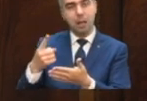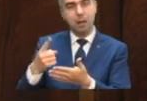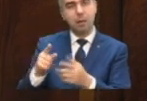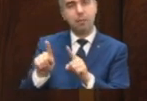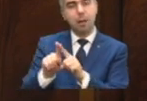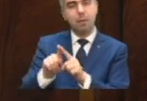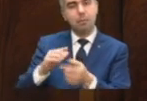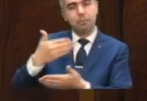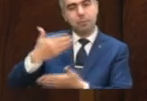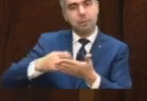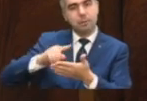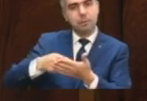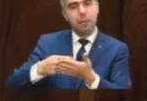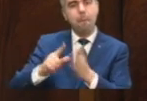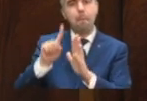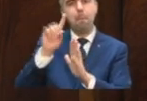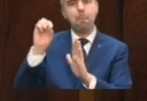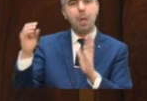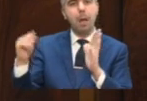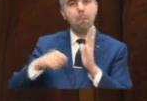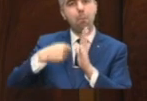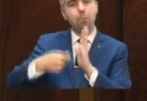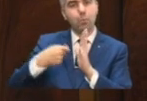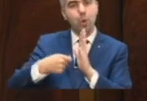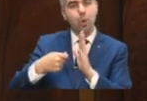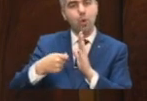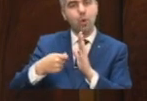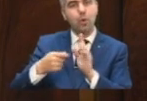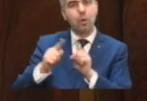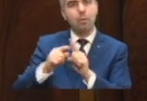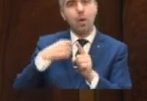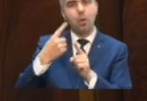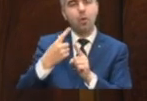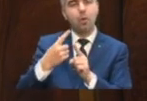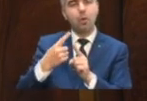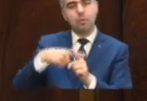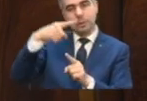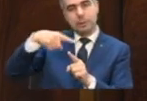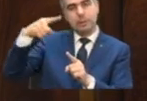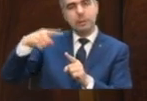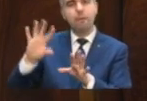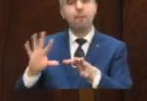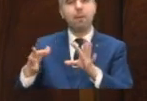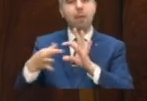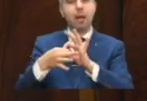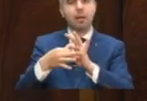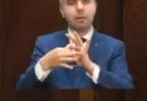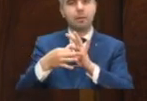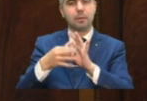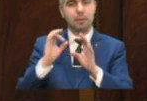بلان 100 ديال المشاريع باش بدينا، وقدمناها اليوم الصباح في التجاري وفا بنك مع رئيس لا سي